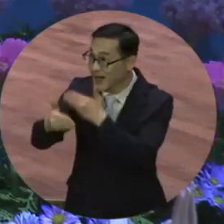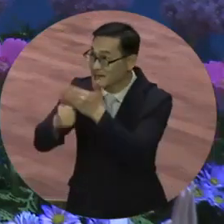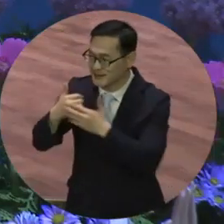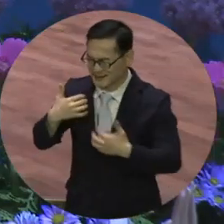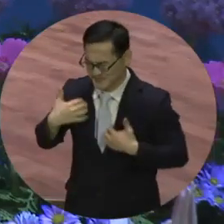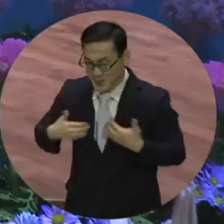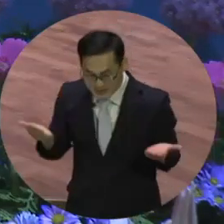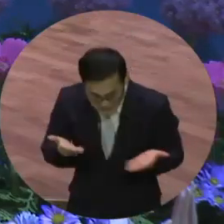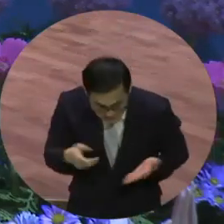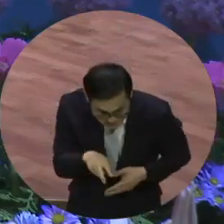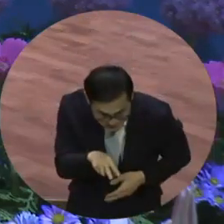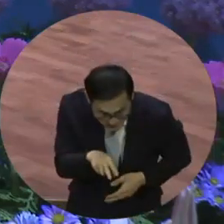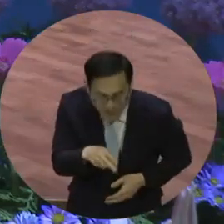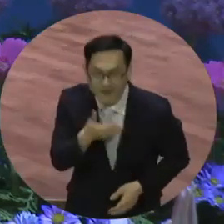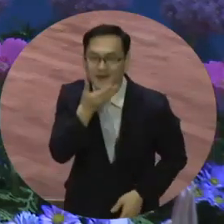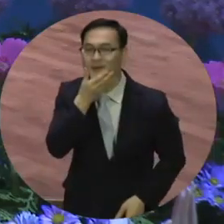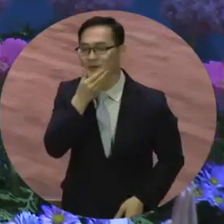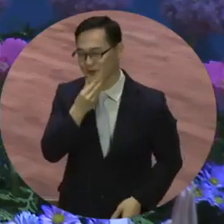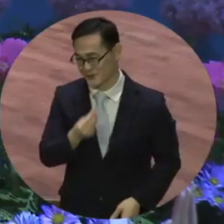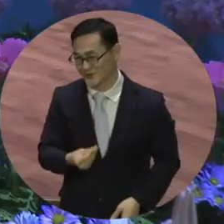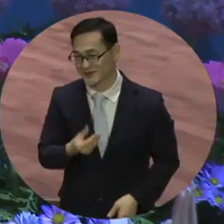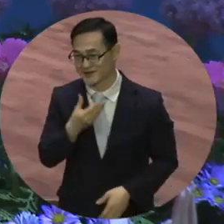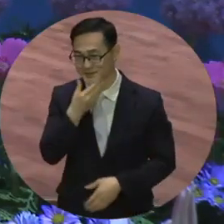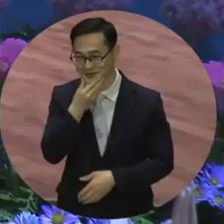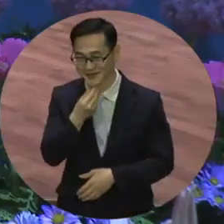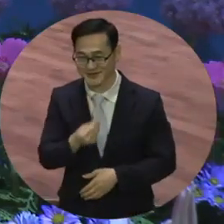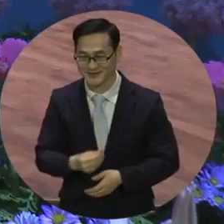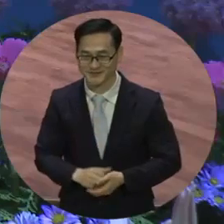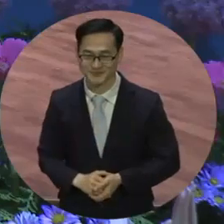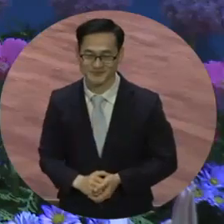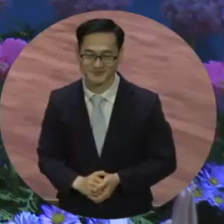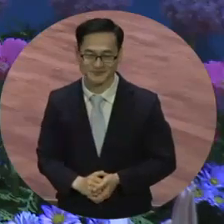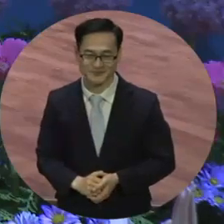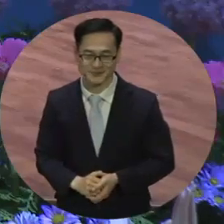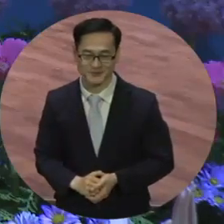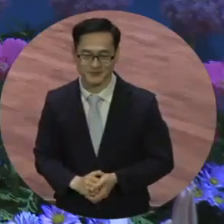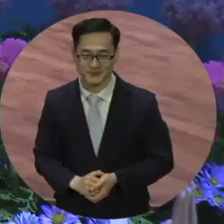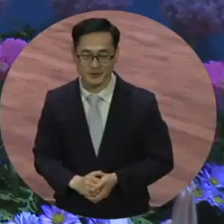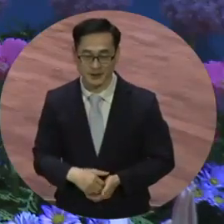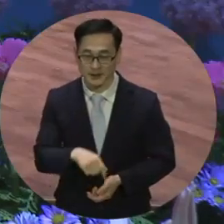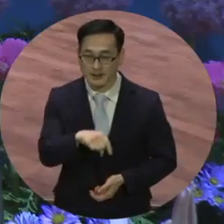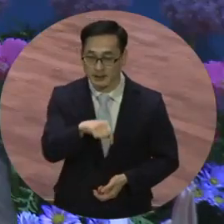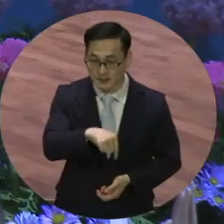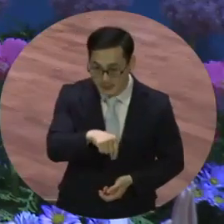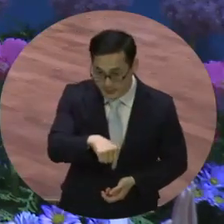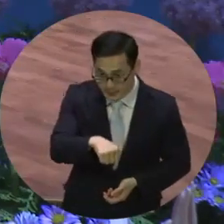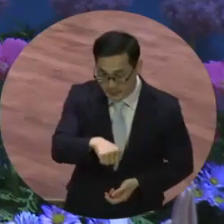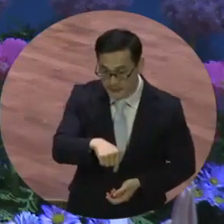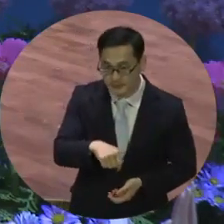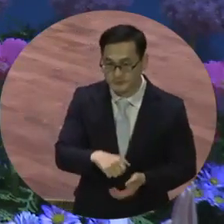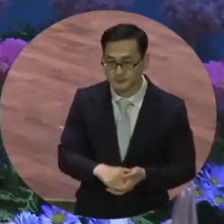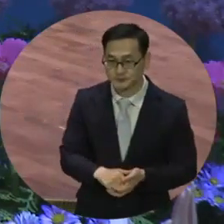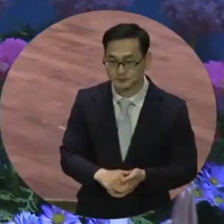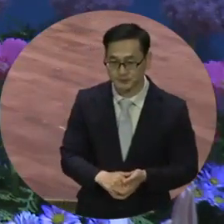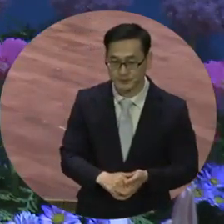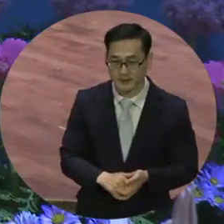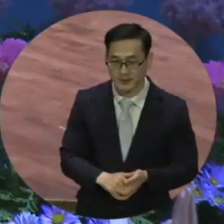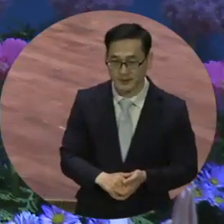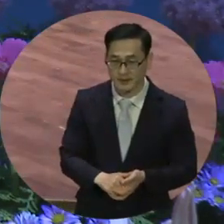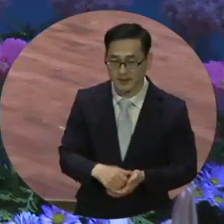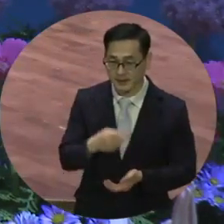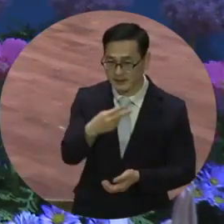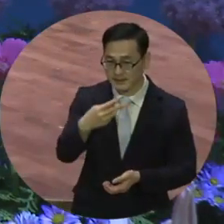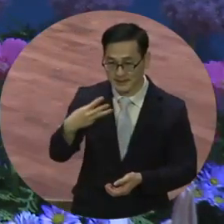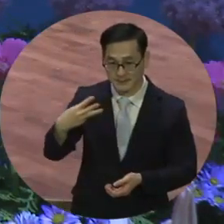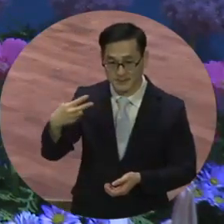때 가장 행복한 거예요. 지금 이 현장에서 자녀들이 시대에 살릴